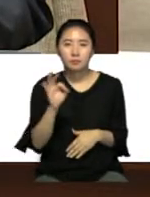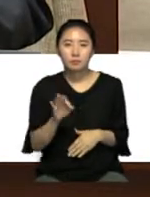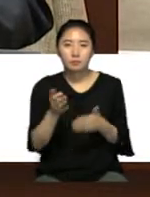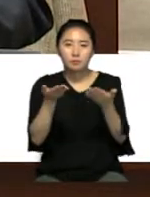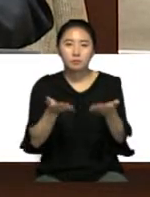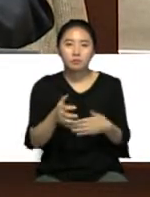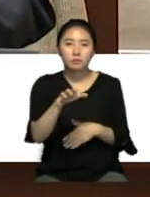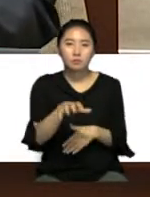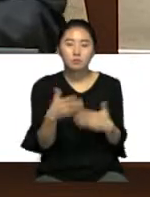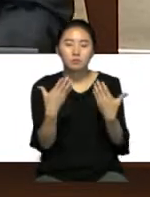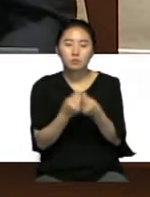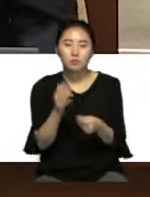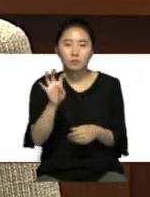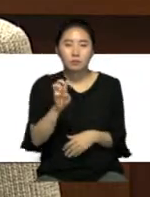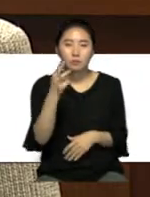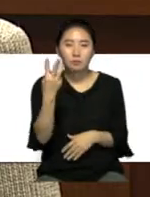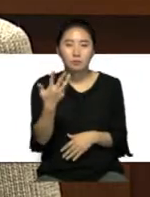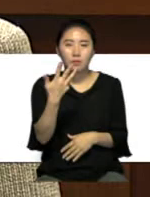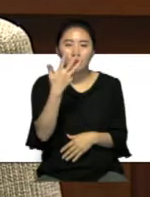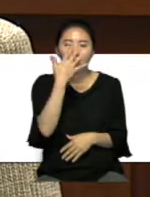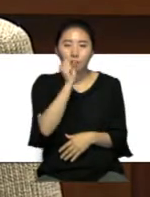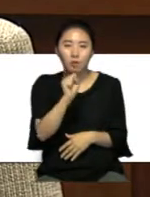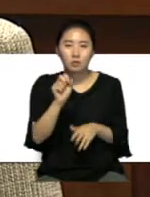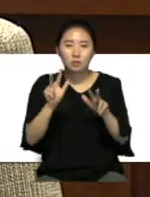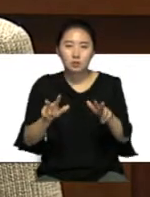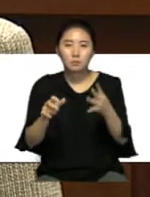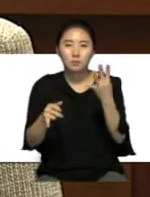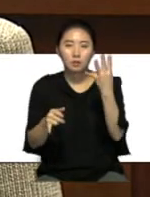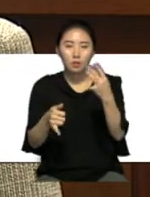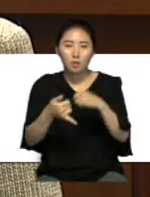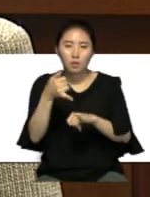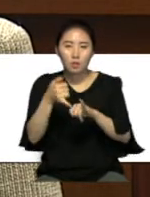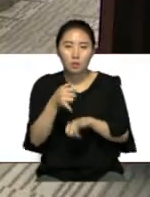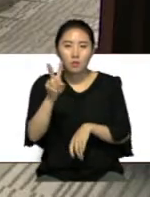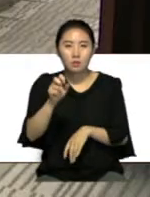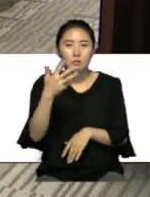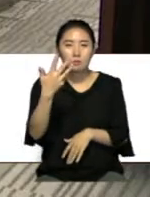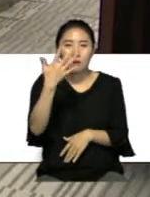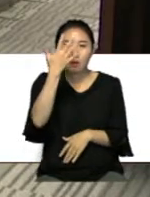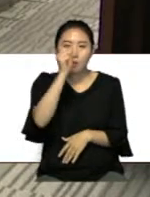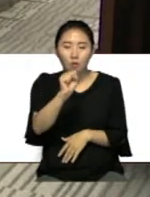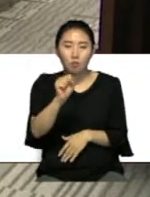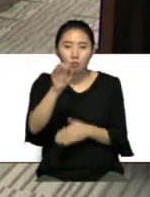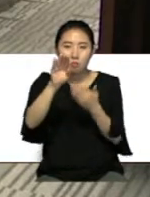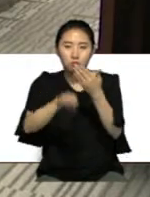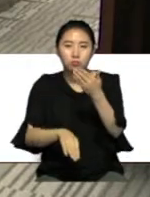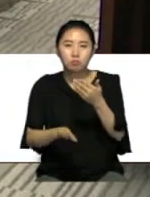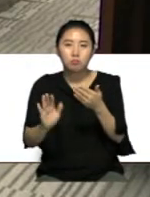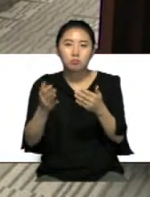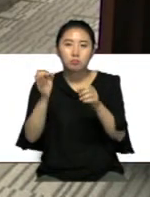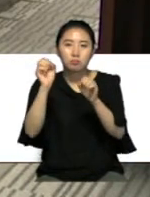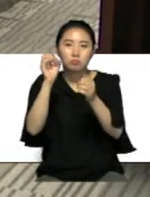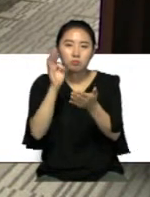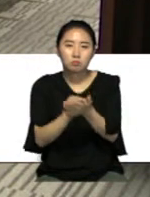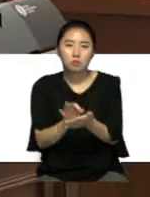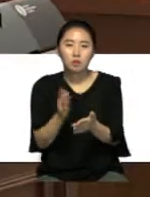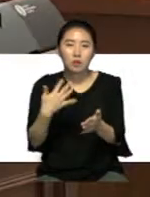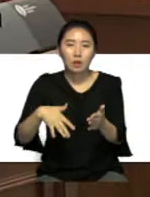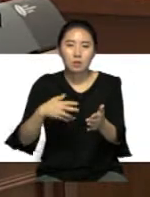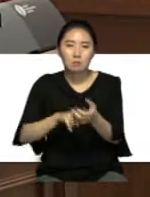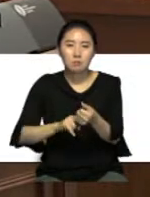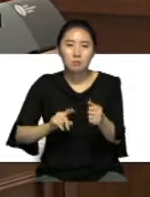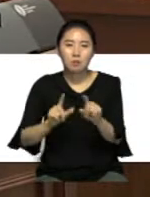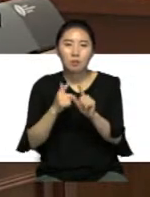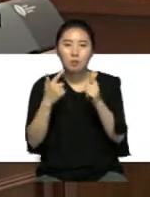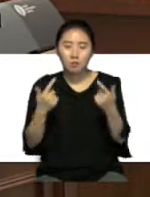휴양소의 경우에는 48억에 매입한 것이 현재 4번의 유찰로 28억까지 가격이 내려간 상태로 아직도 매각되지 않고